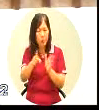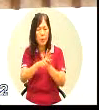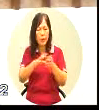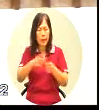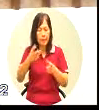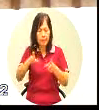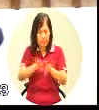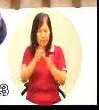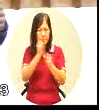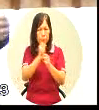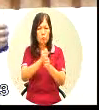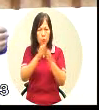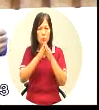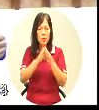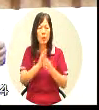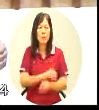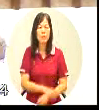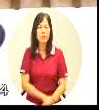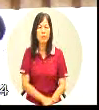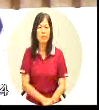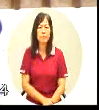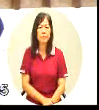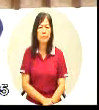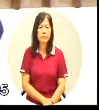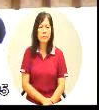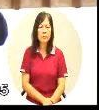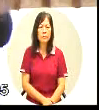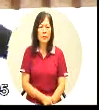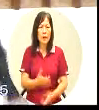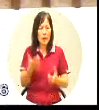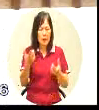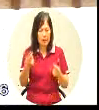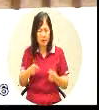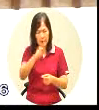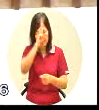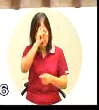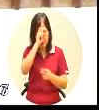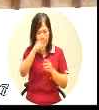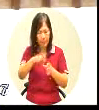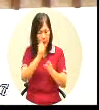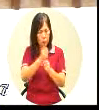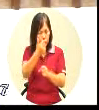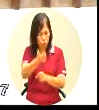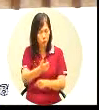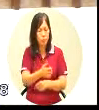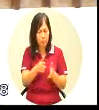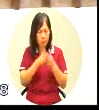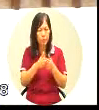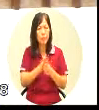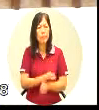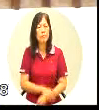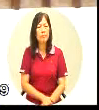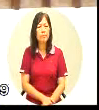做。那这个也希望我们能够把那个做好。